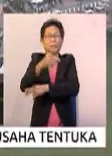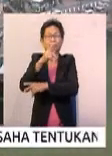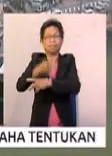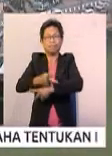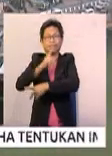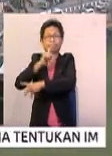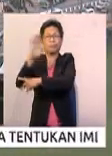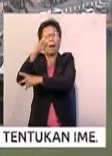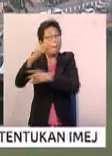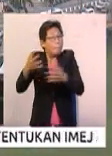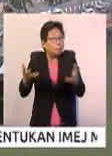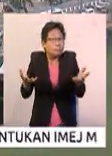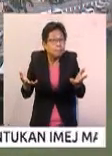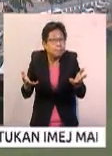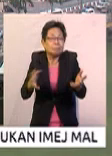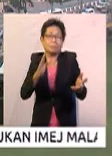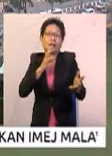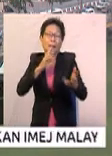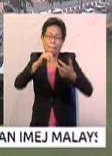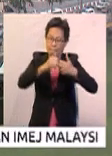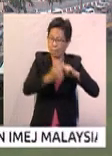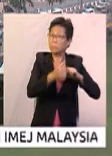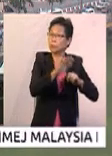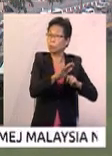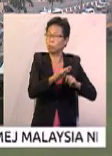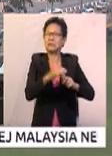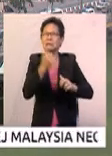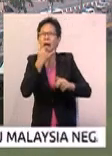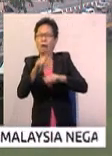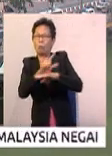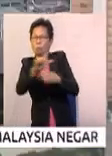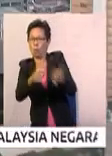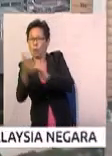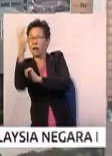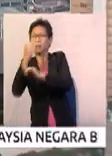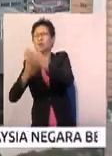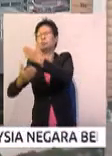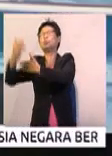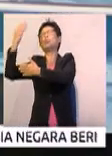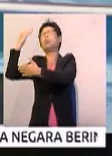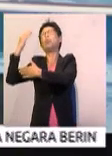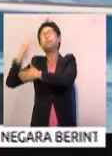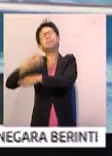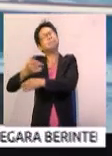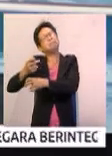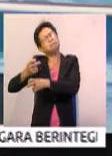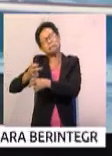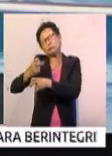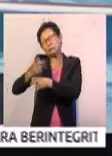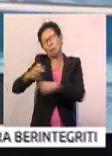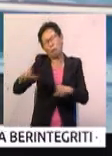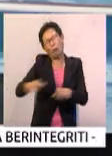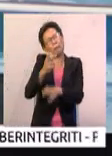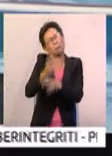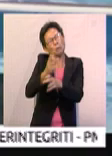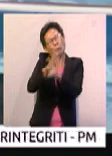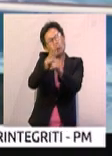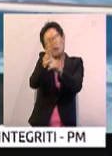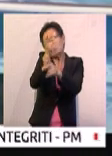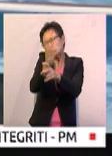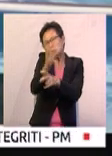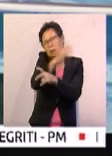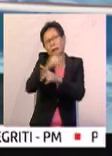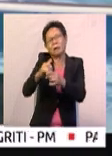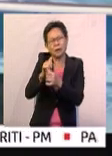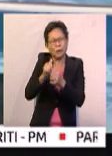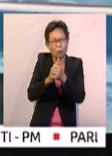Harapan. Bagaimanapun, tegas beliau, isu-isu penyelewengan oleh kerajaan terdahulu tidak memudahkan usaha ke arah itu selain